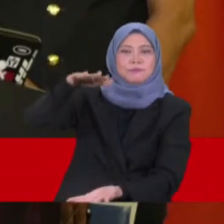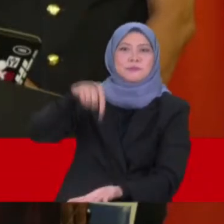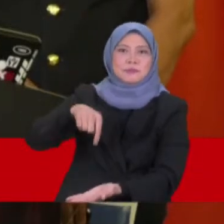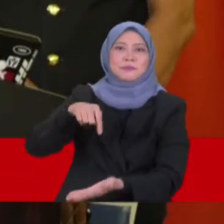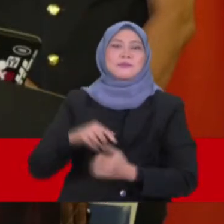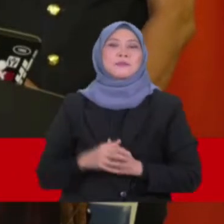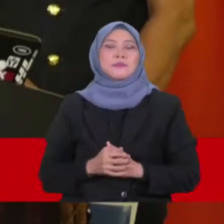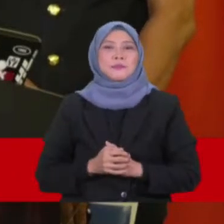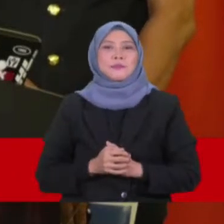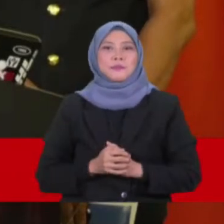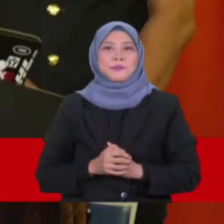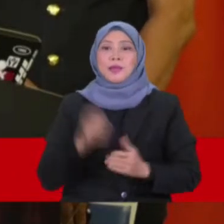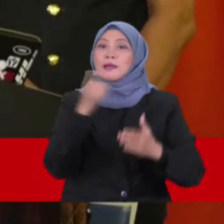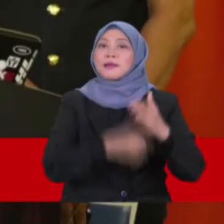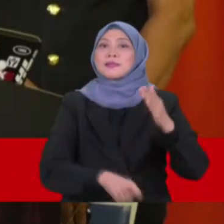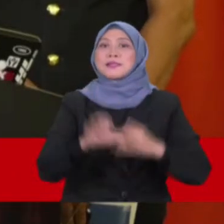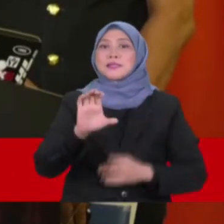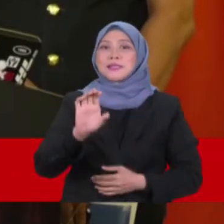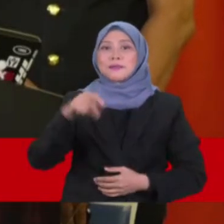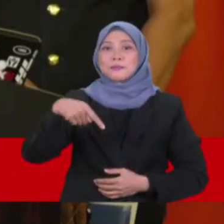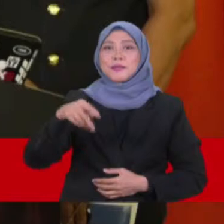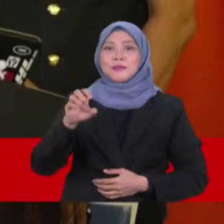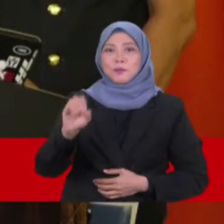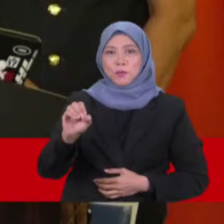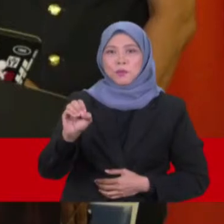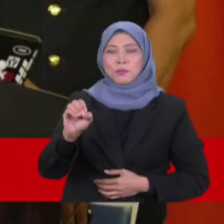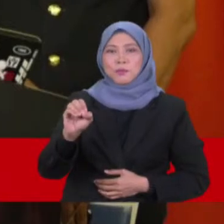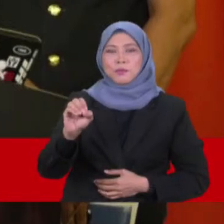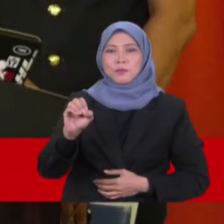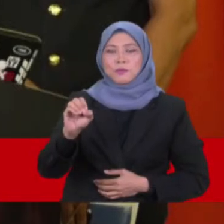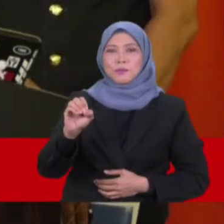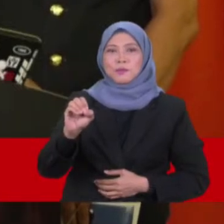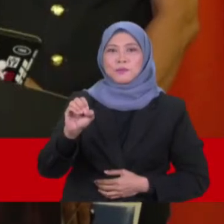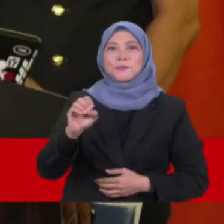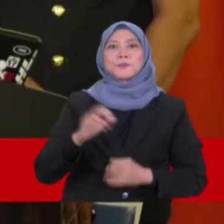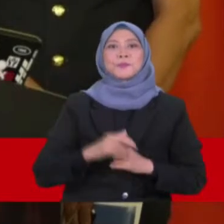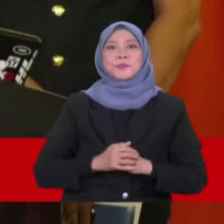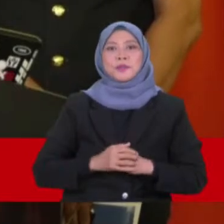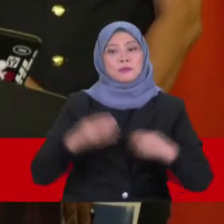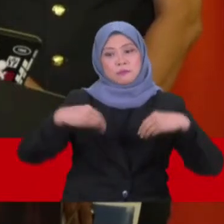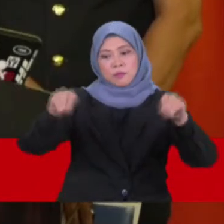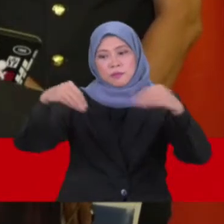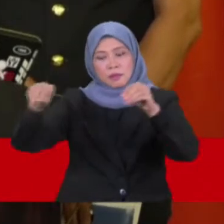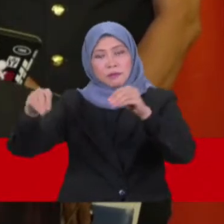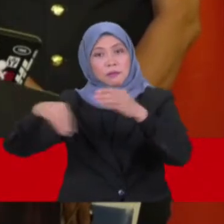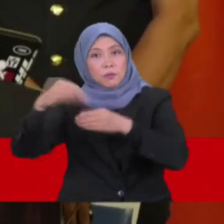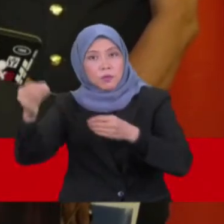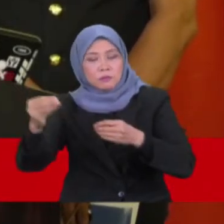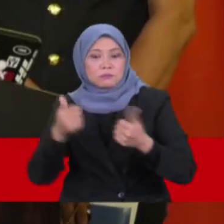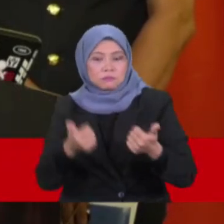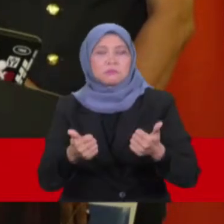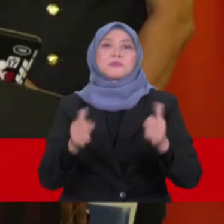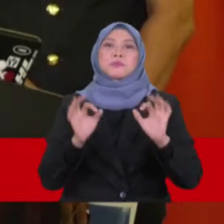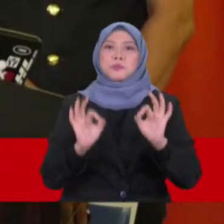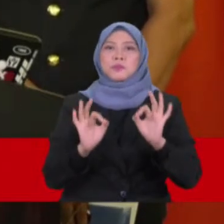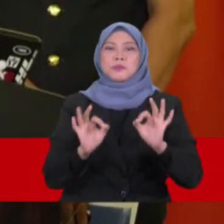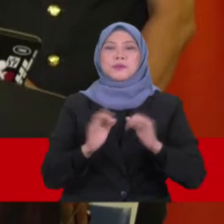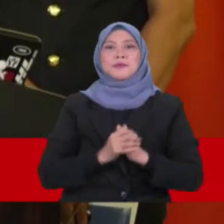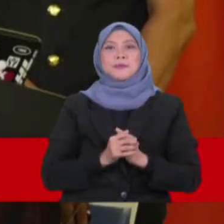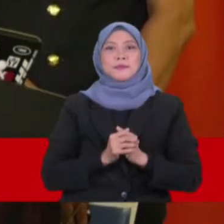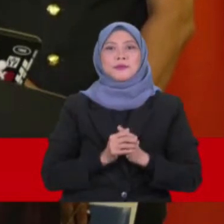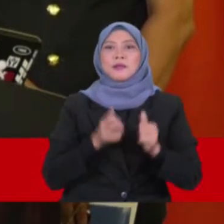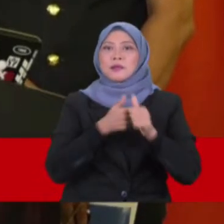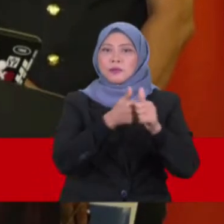Harga CPO atau crude palm oil di pasaran dunia didapati stabil buat masa ini dan